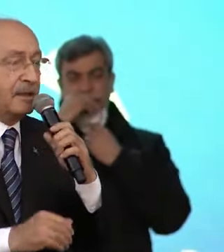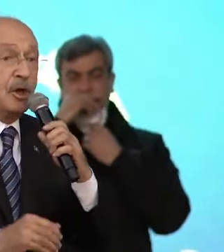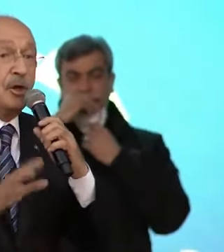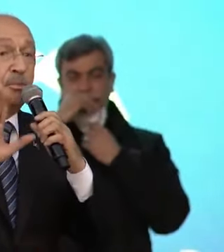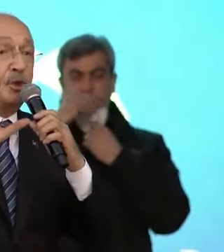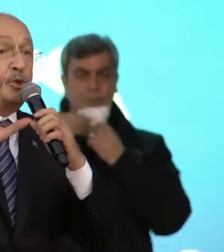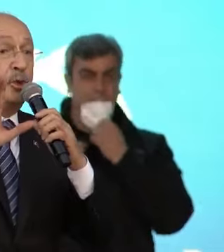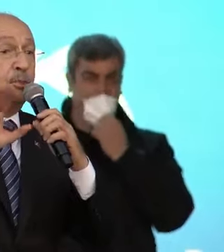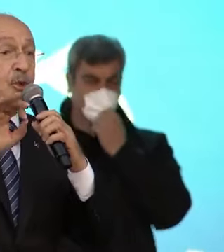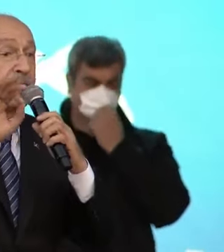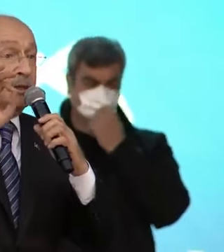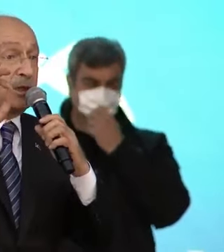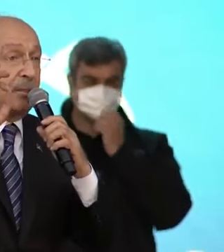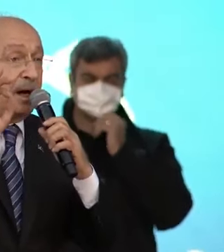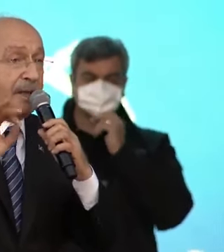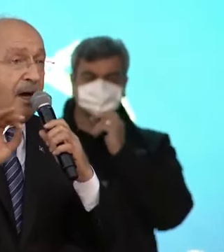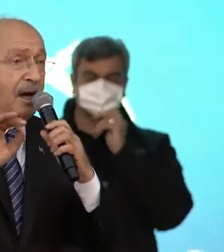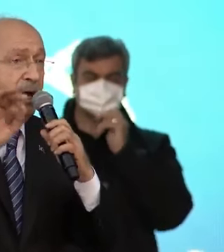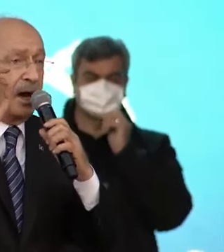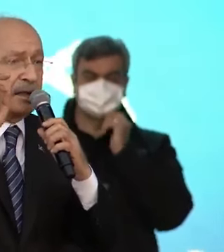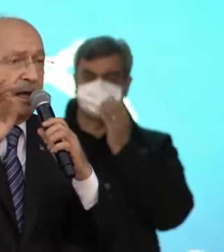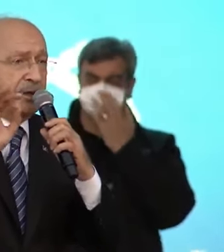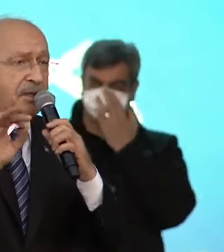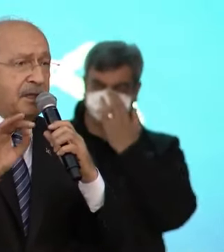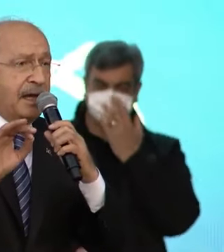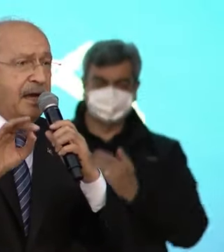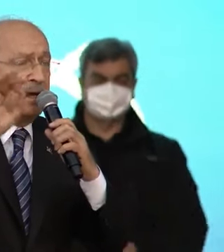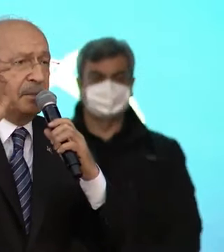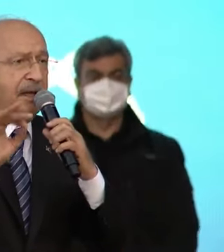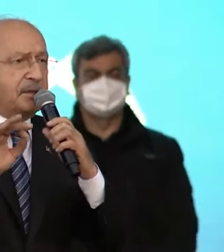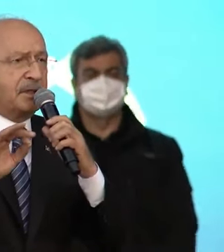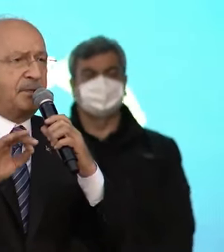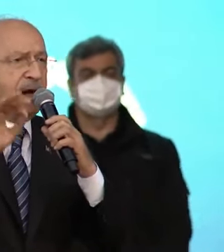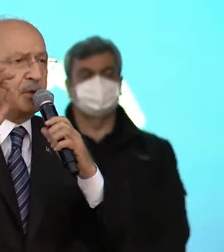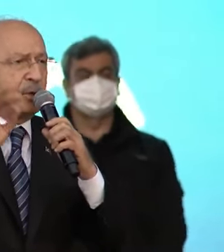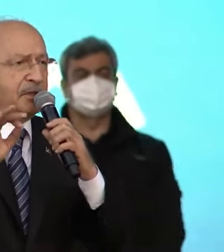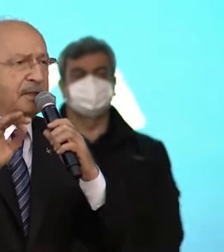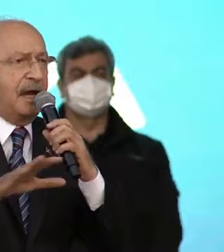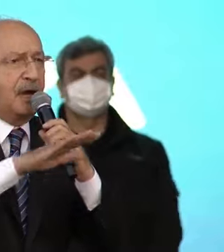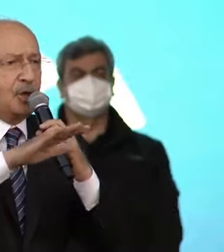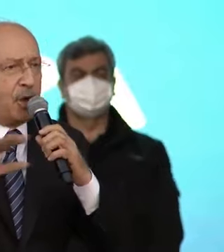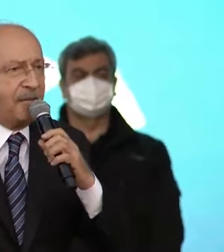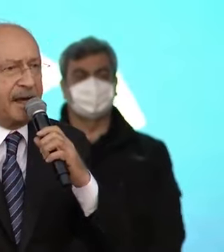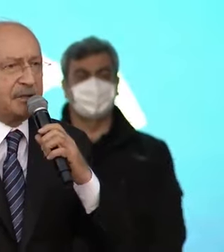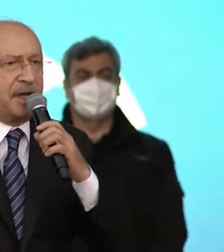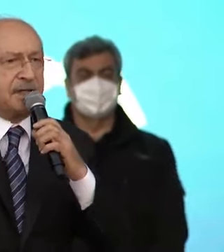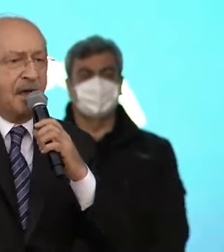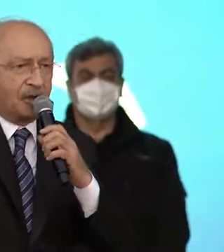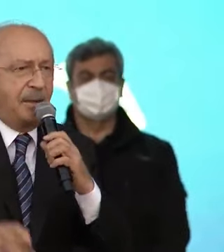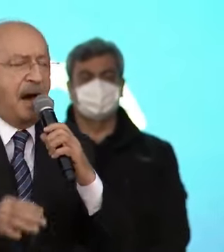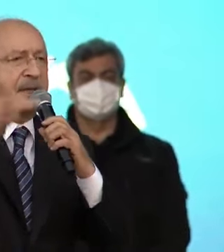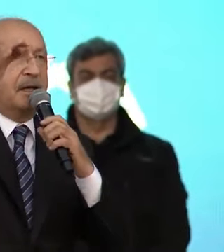garantiler. Bütün bunların tamamına Allah'ın izniyle Millet İttifakı sürecinde son